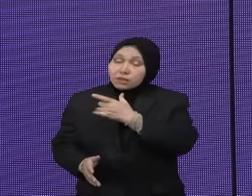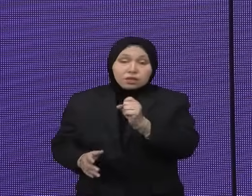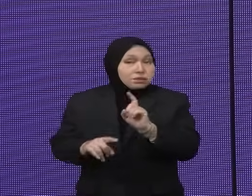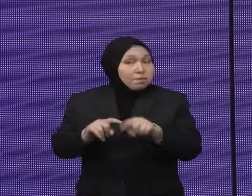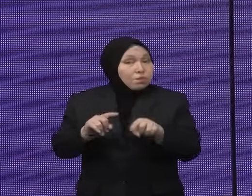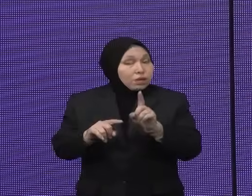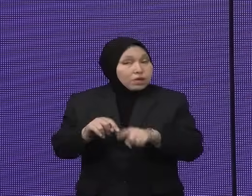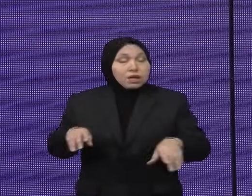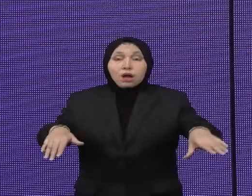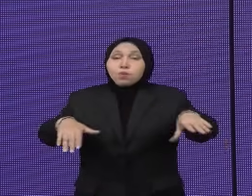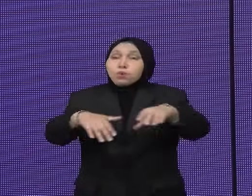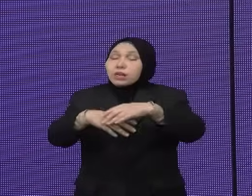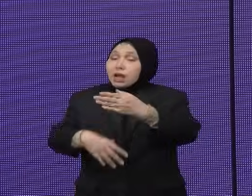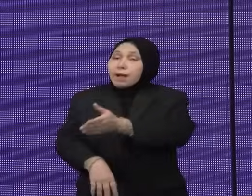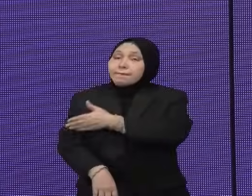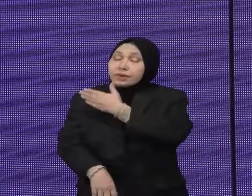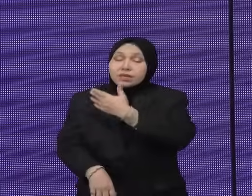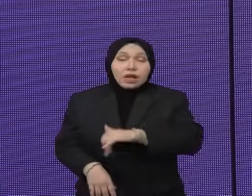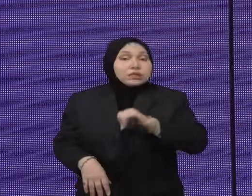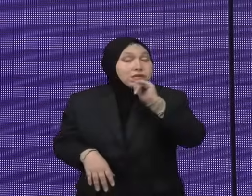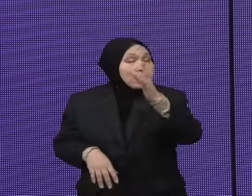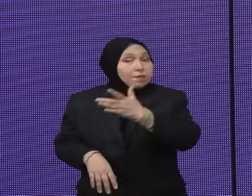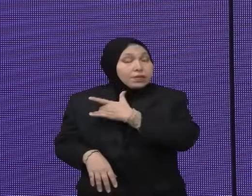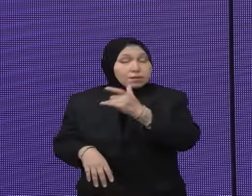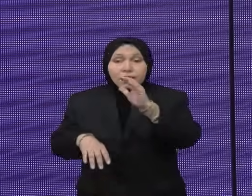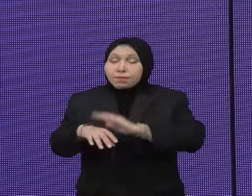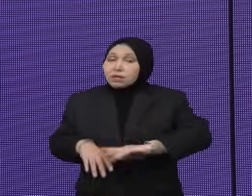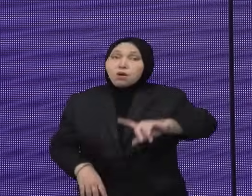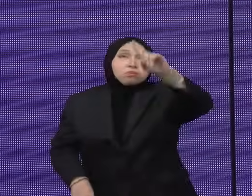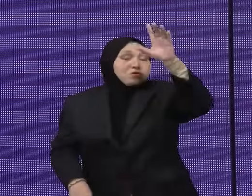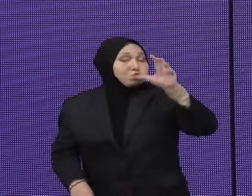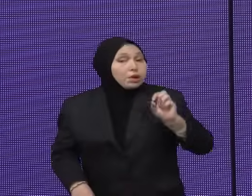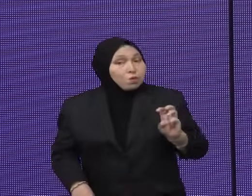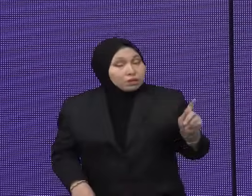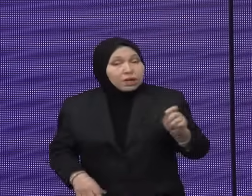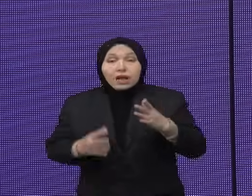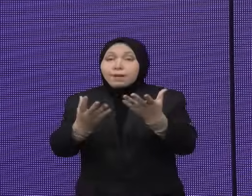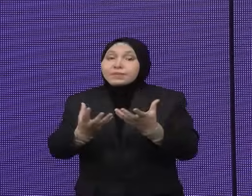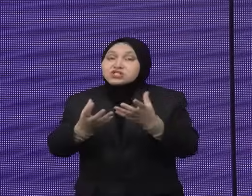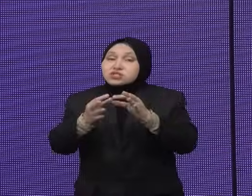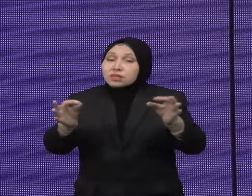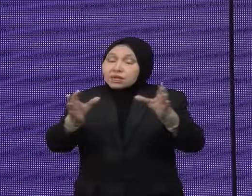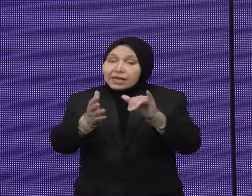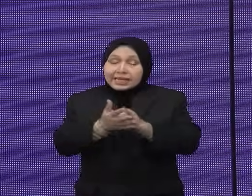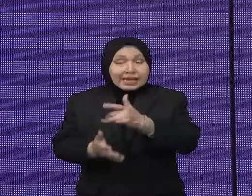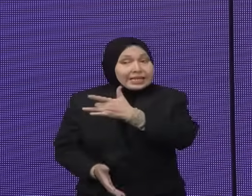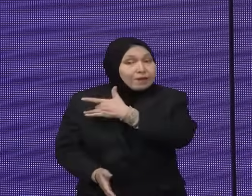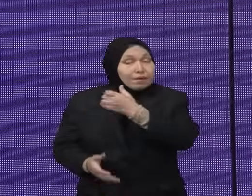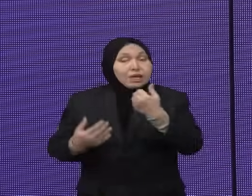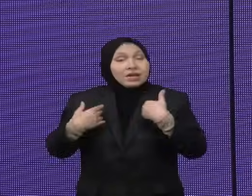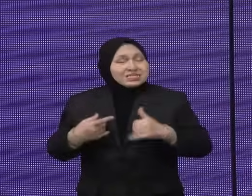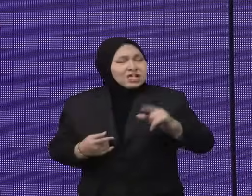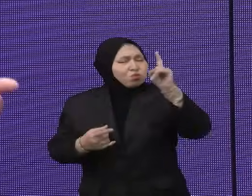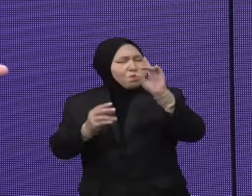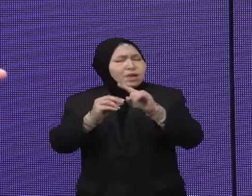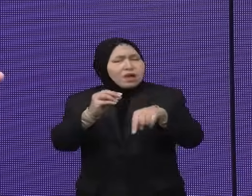dibenarkan untuk mengahwini hamba yang tidak beriman kepada Allah Subhanahu Wa Taala. Nak menceritakan bahawa iman adalah satu